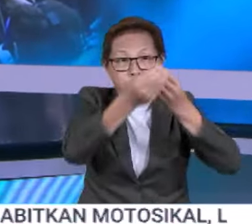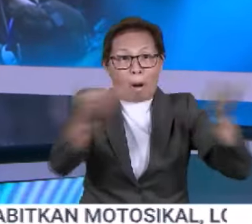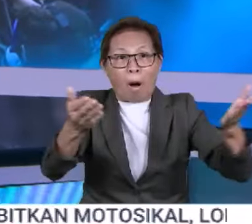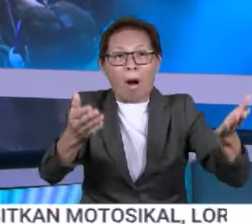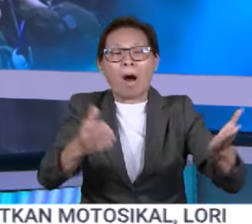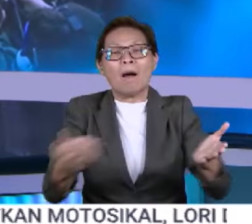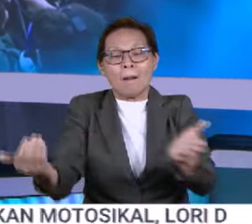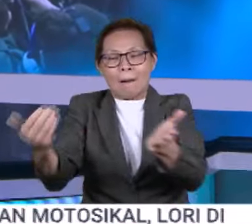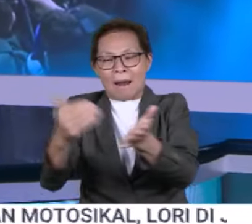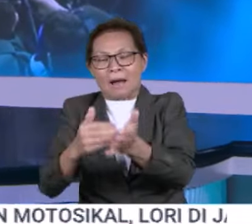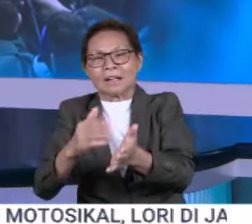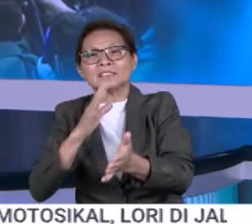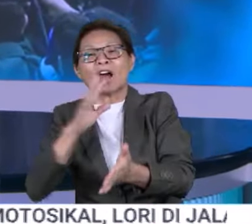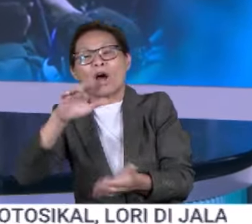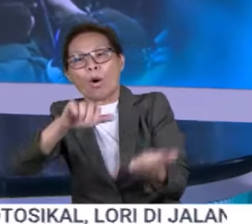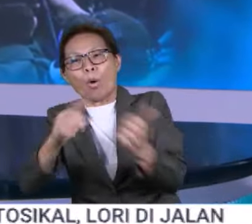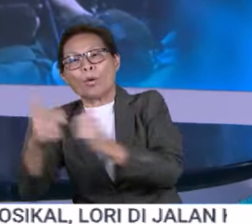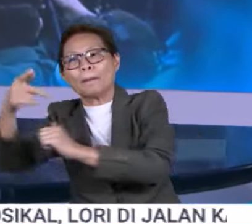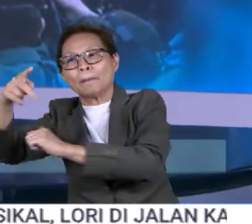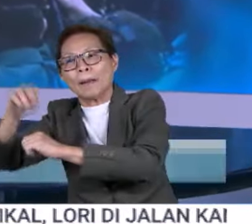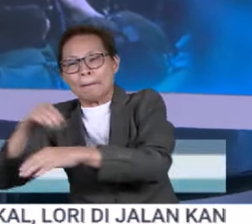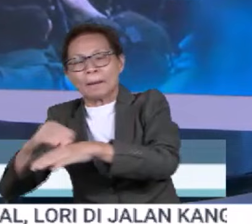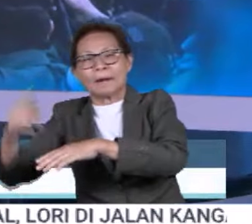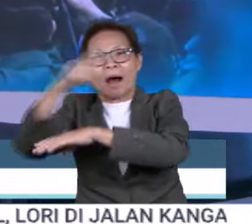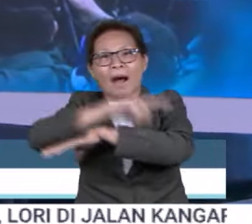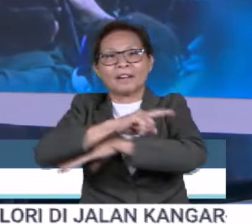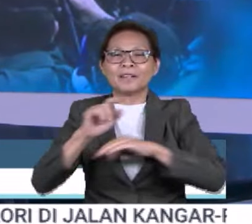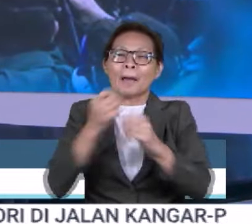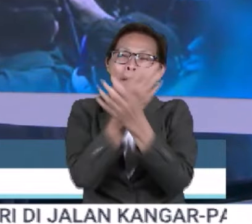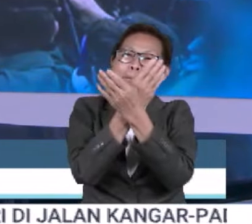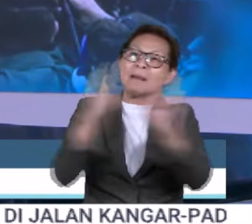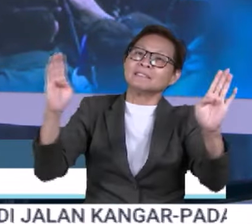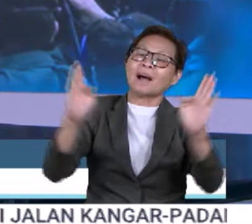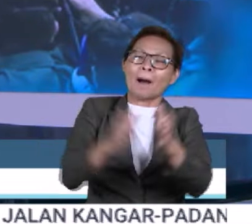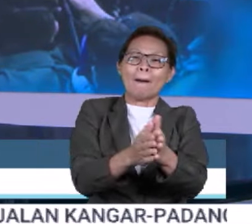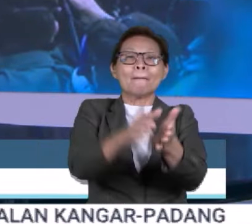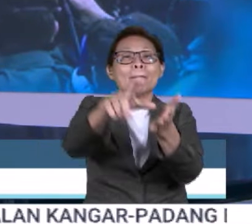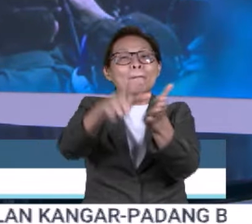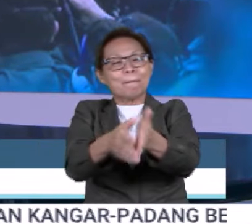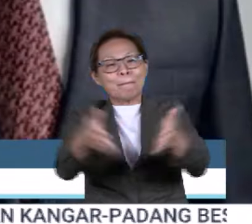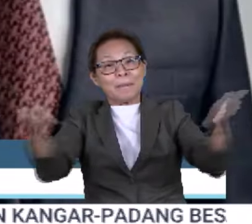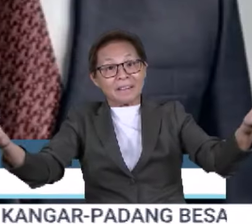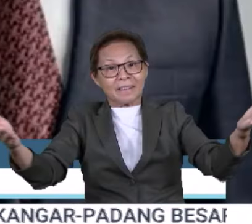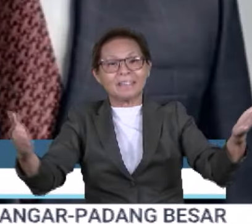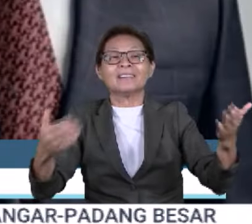pada hari kebebasan media sedunia yang disambut hari ini